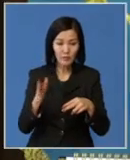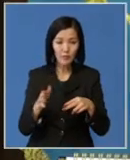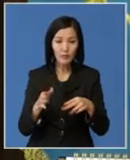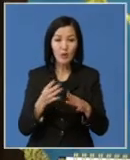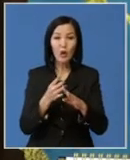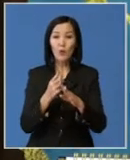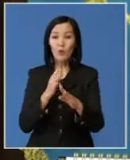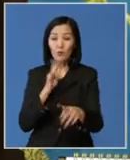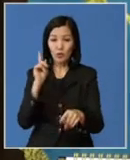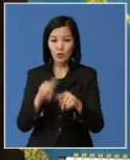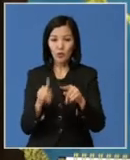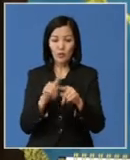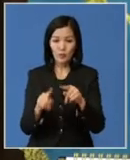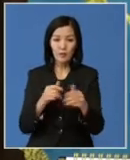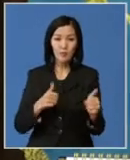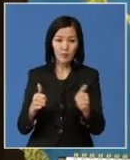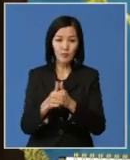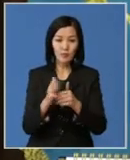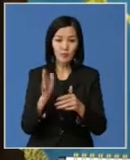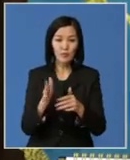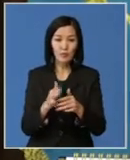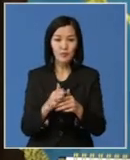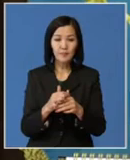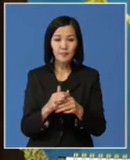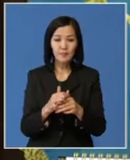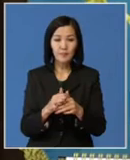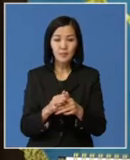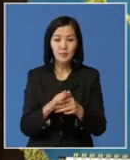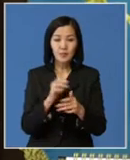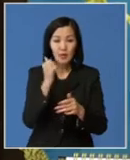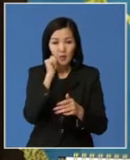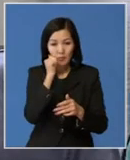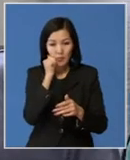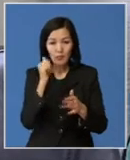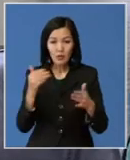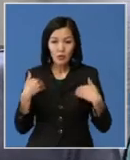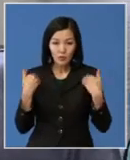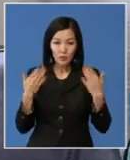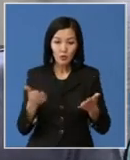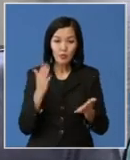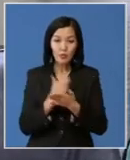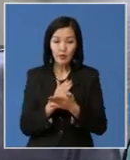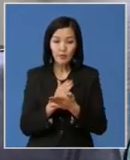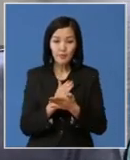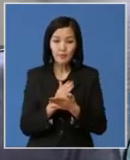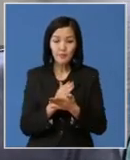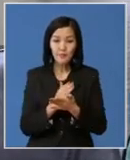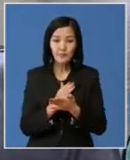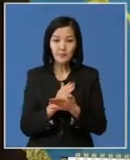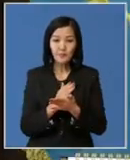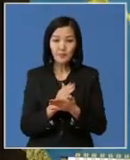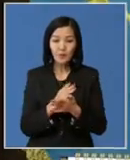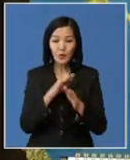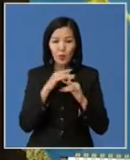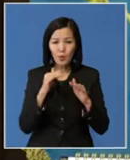очередьті жылдамдатамыз жұмысын. Дұрыс қой енді. Одан кейін жаңағы апаларымыздың берген ұсынысы бар. Ол ұсынысты жаңағы осы көп